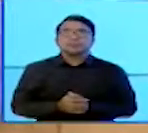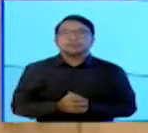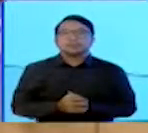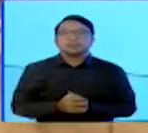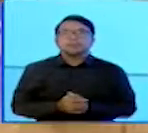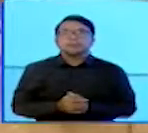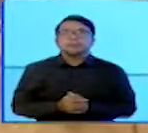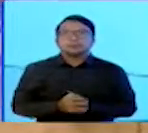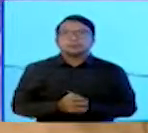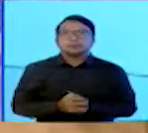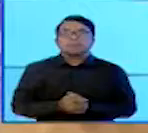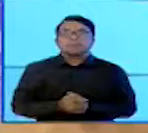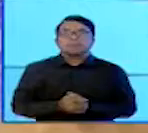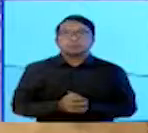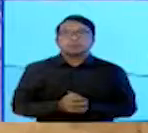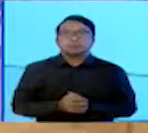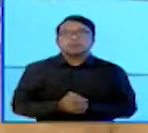hai hai hai